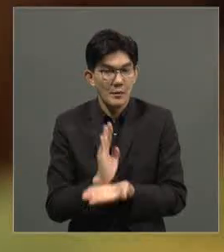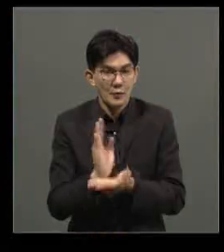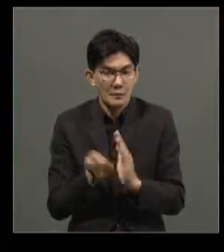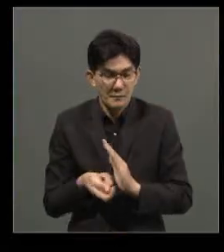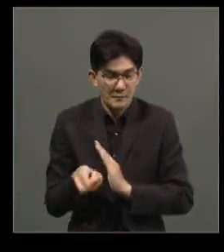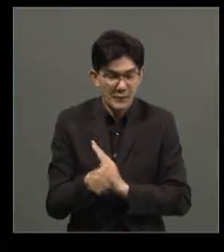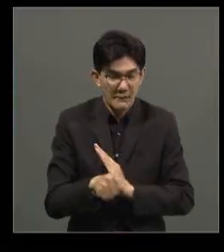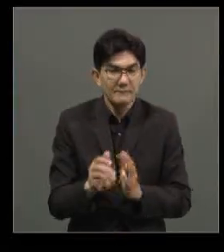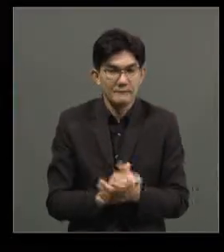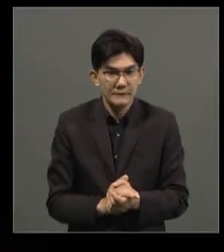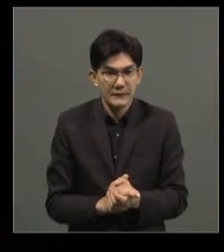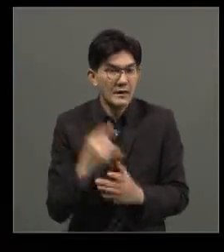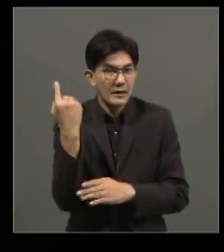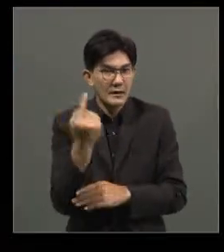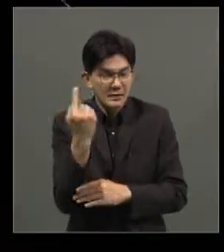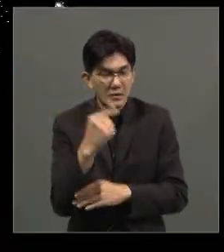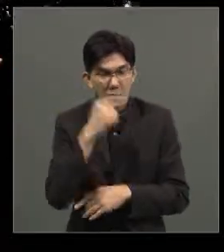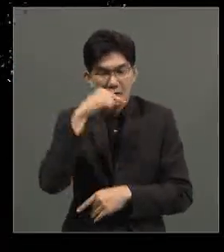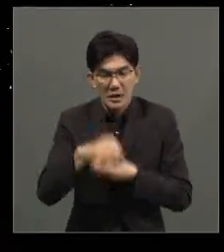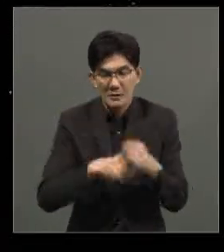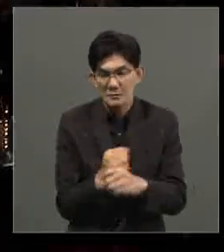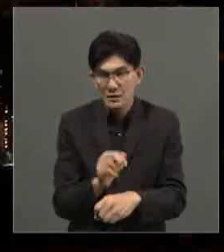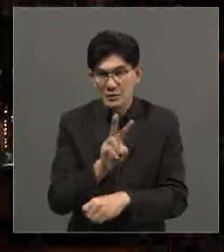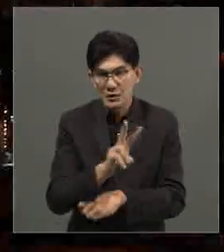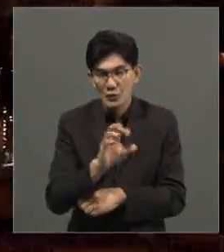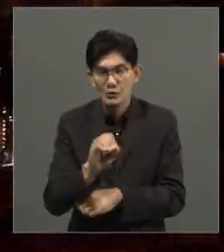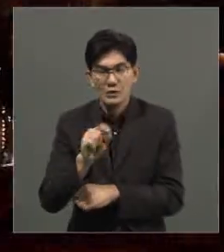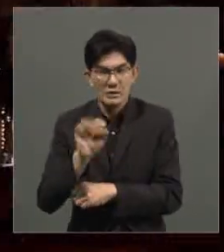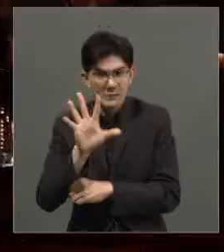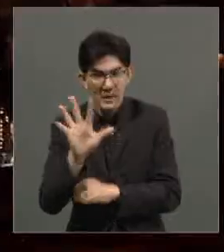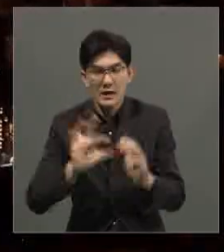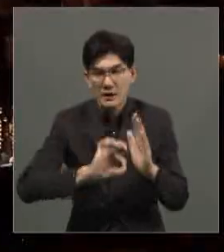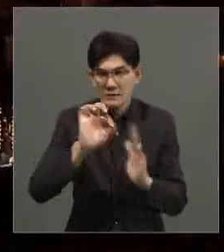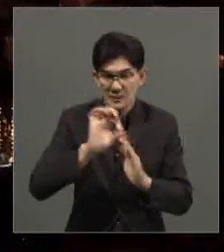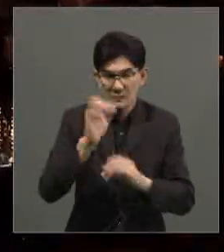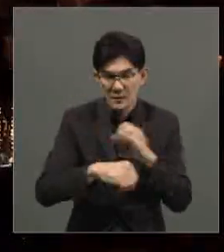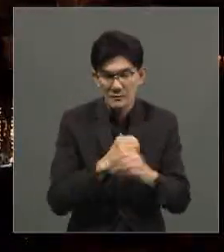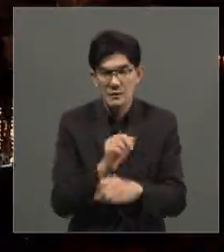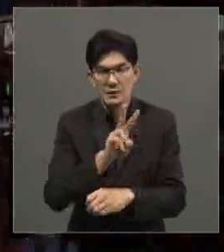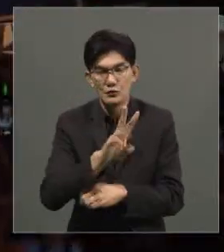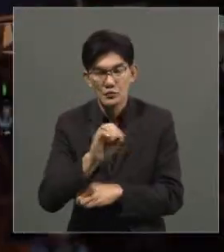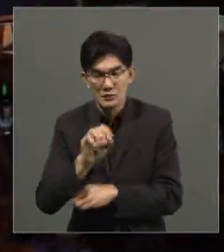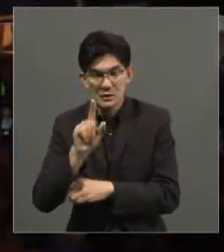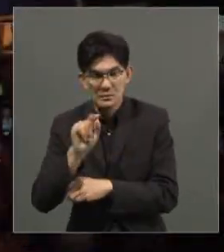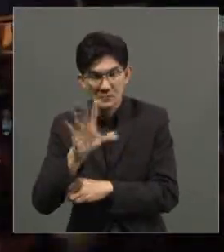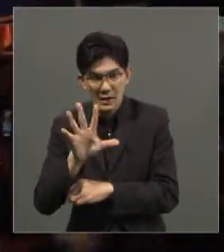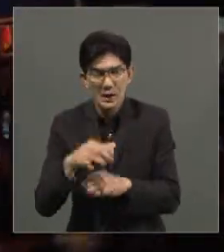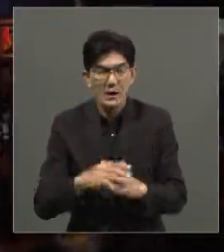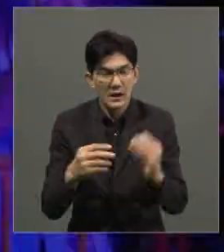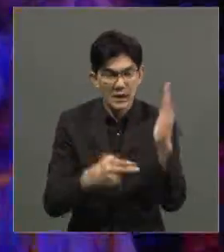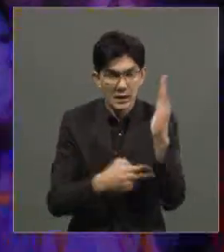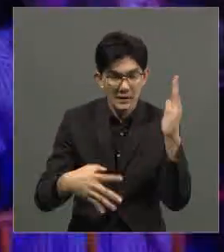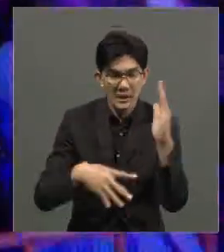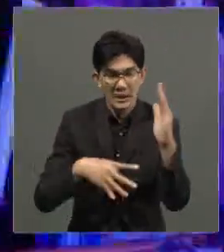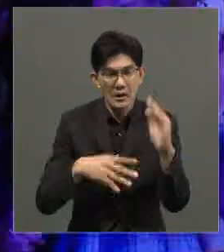าตร Amazing Thailand Countdown 2025 Amazing เชียงใหม่ Countdown 2025และหัดใหญ่